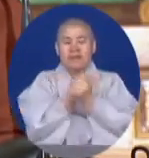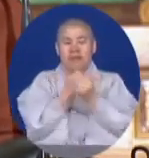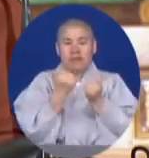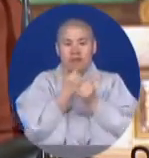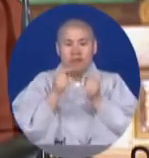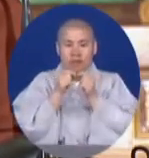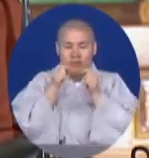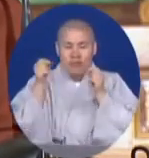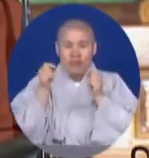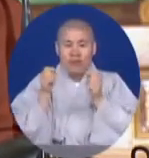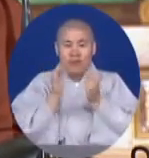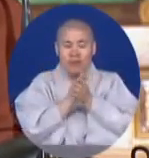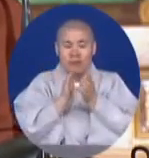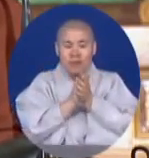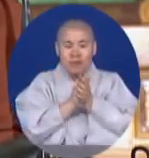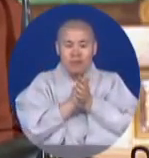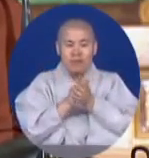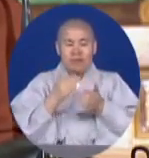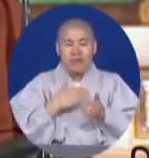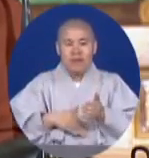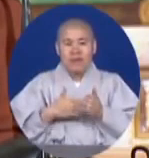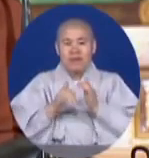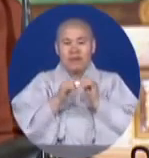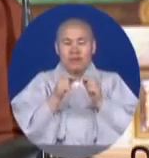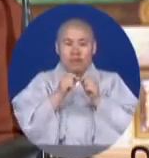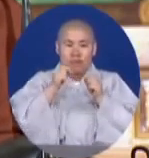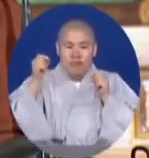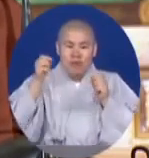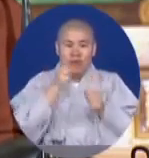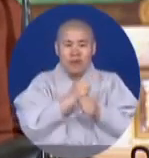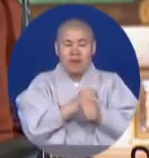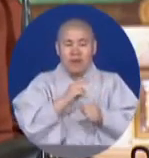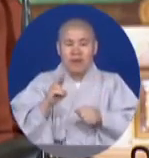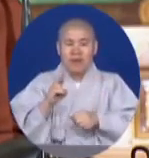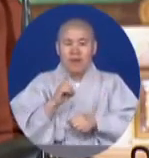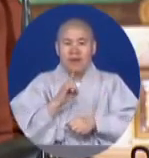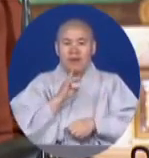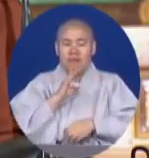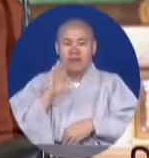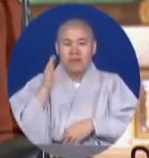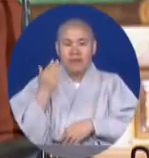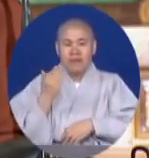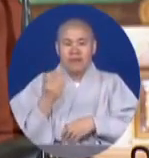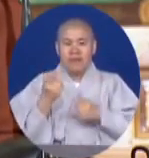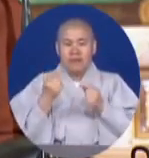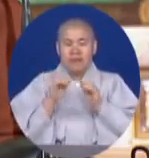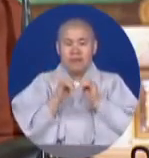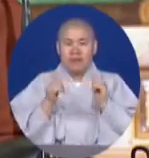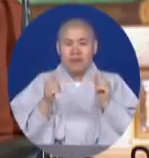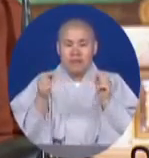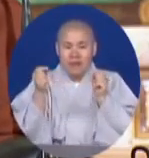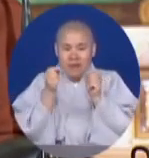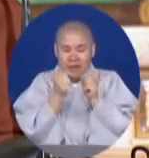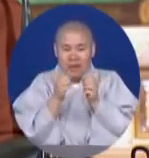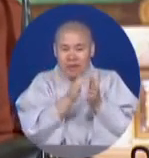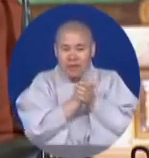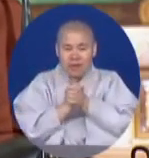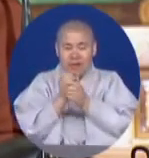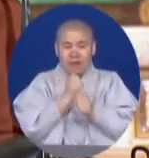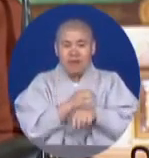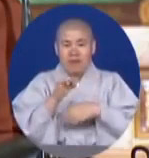아는 사람도 멀리해야 되고 멀리해야 돼요. 그런 사람들 가까이 하면 도를 못 닦으니까.